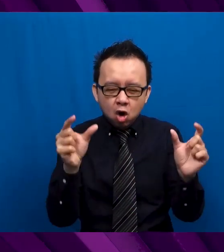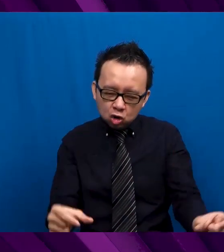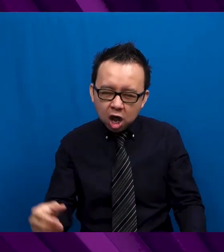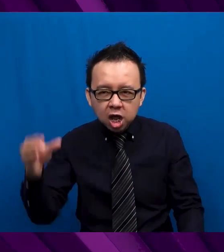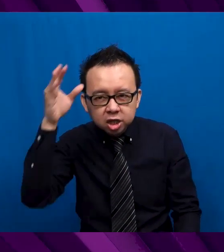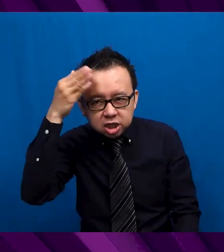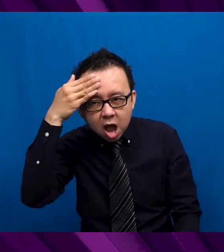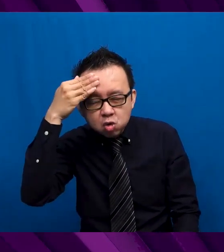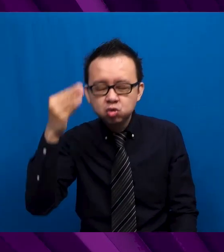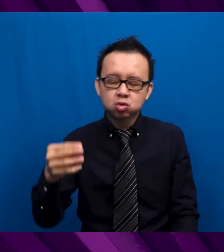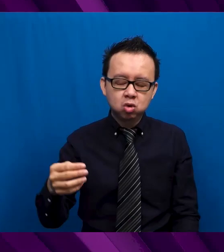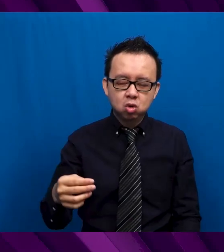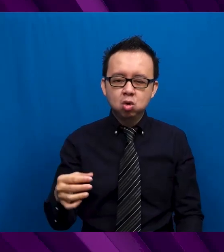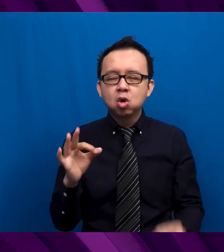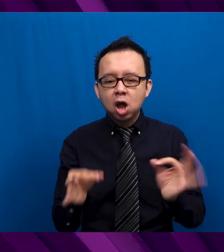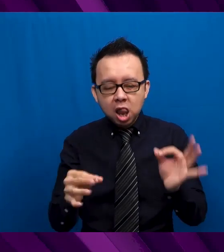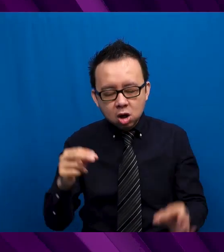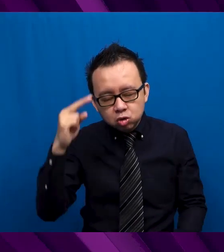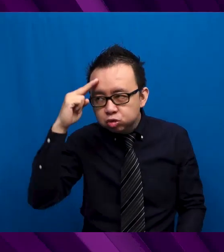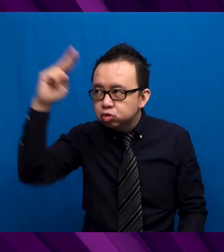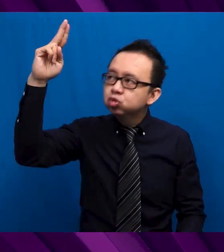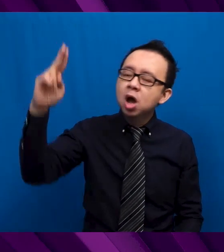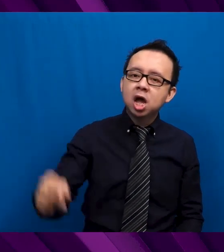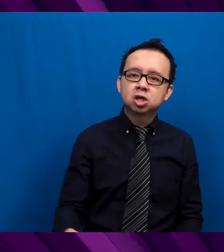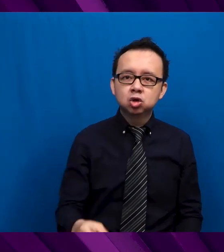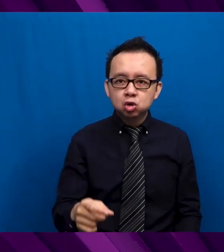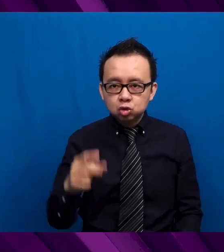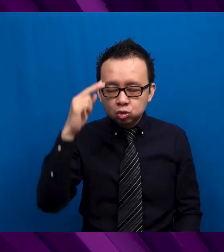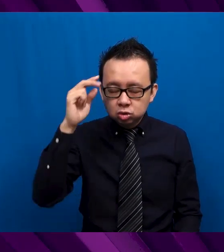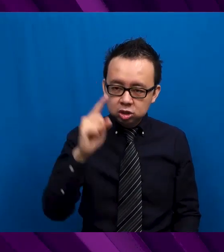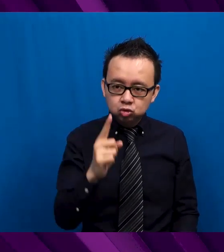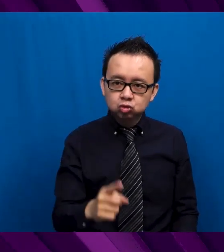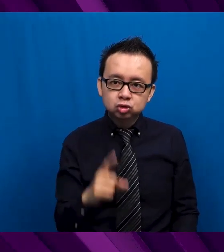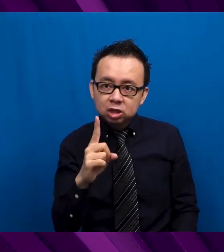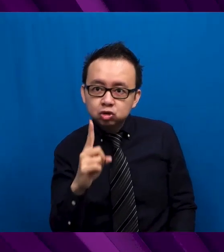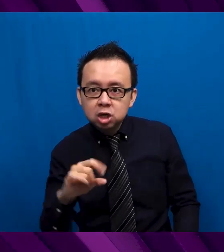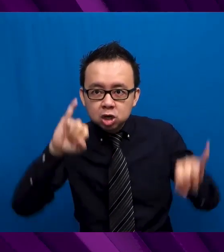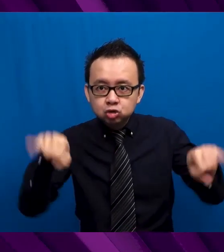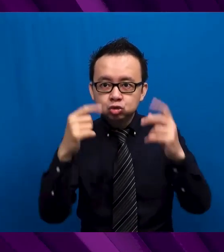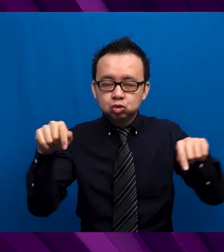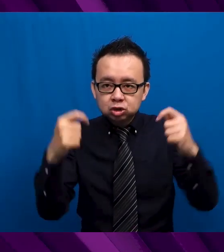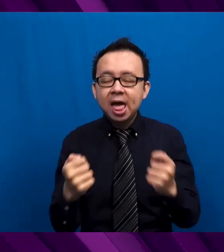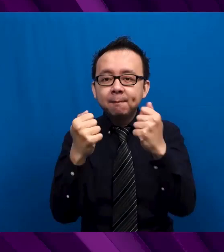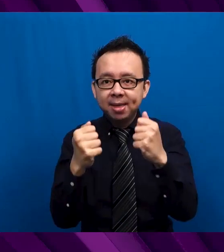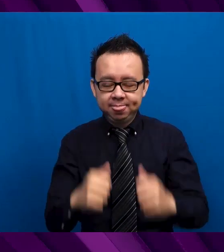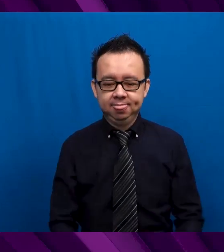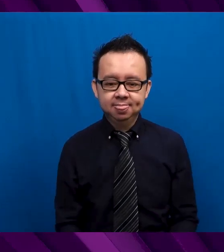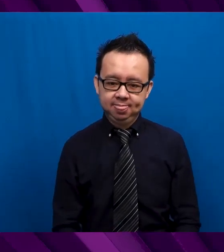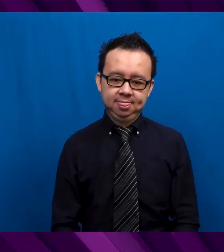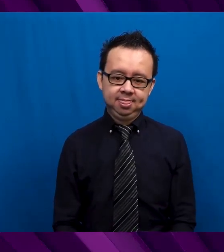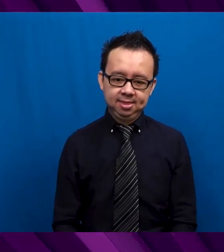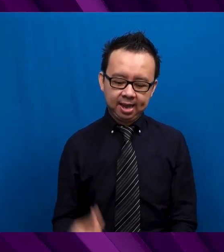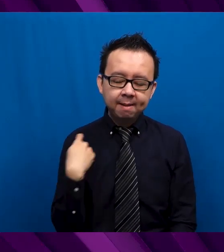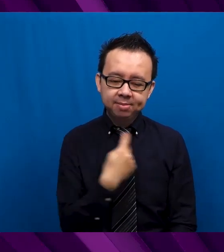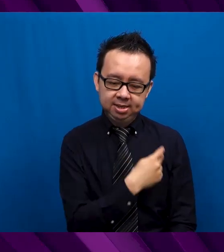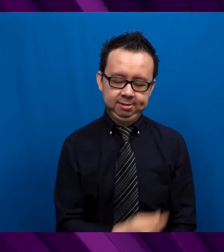Engkau-lah satu-satunya Tuhan dan Juru Selamat. Engkau-lah satu-satunya Allah yang hidup bagi hidup setiap kami. Seperti firman Tuhan berkata